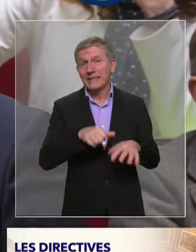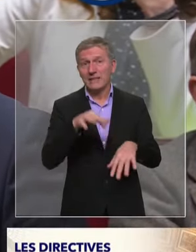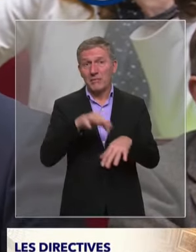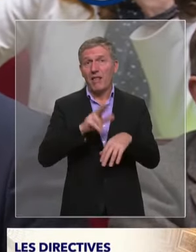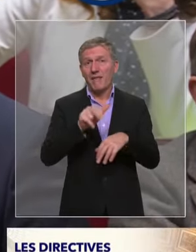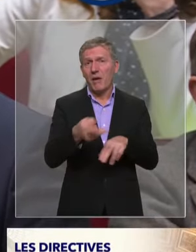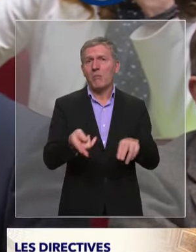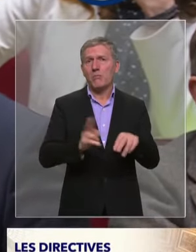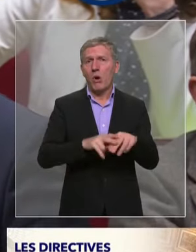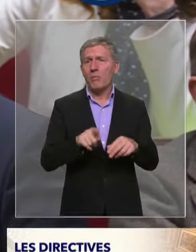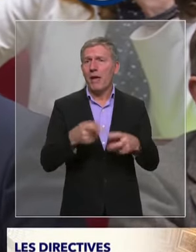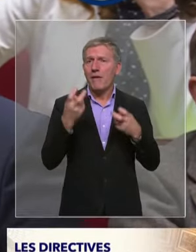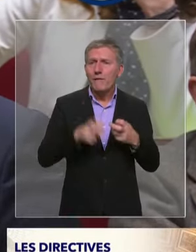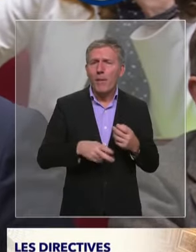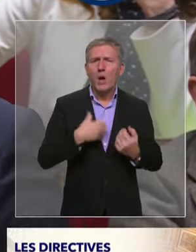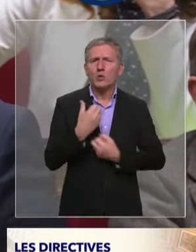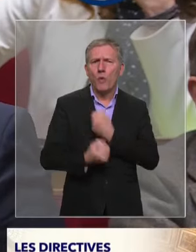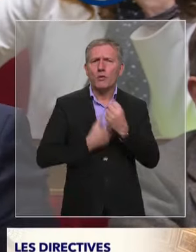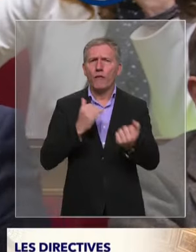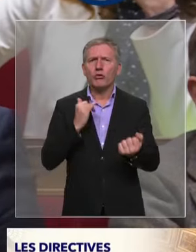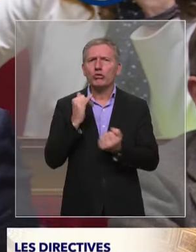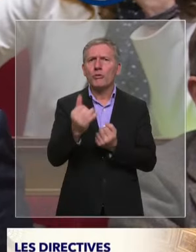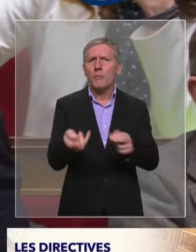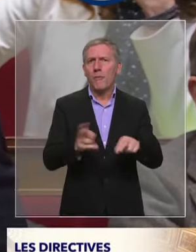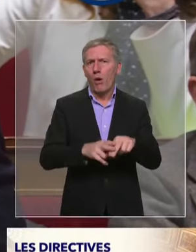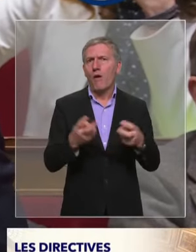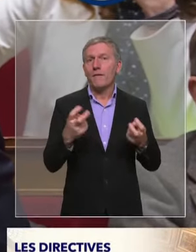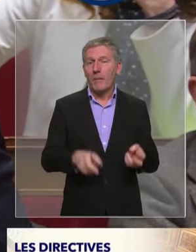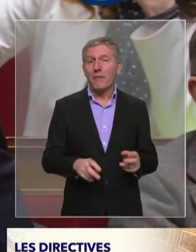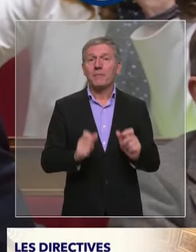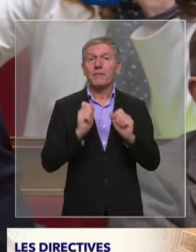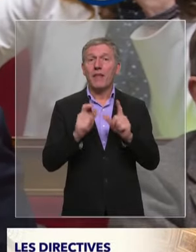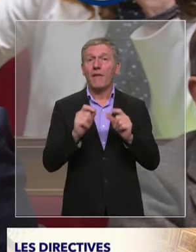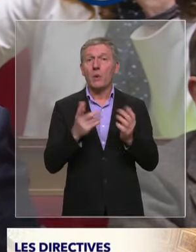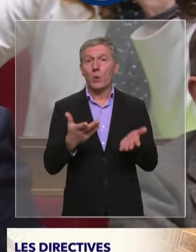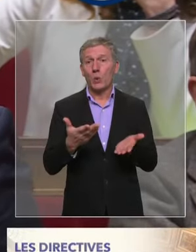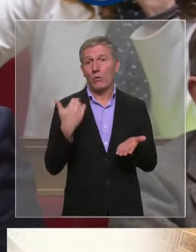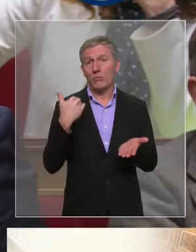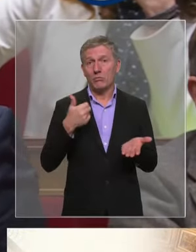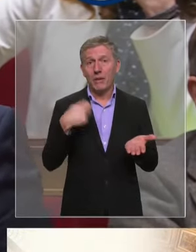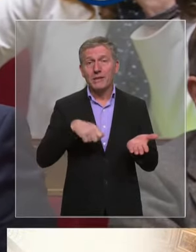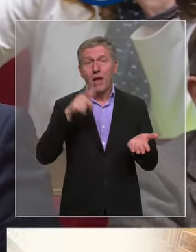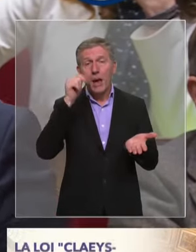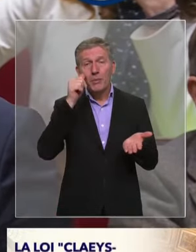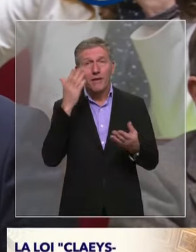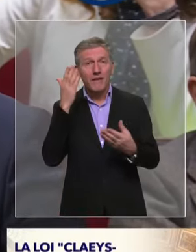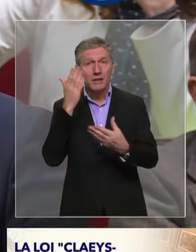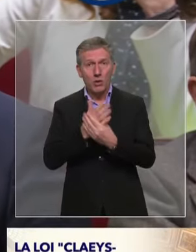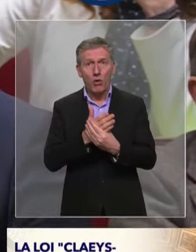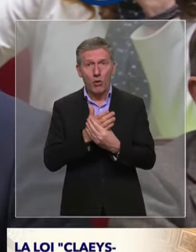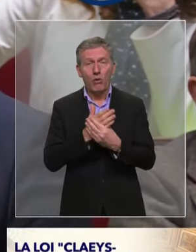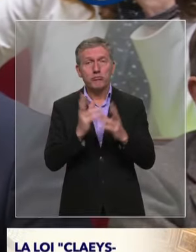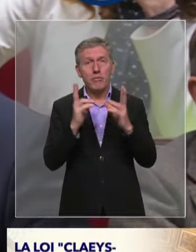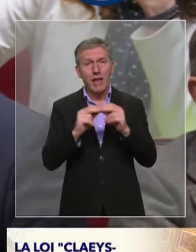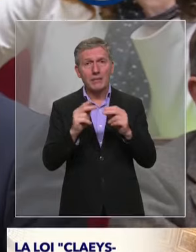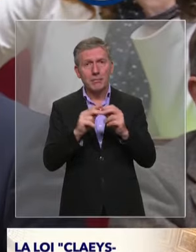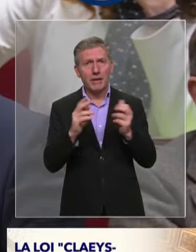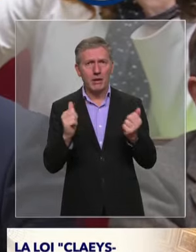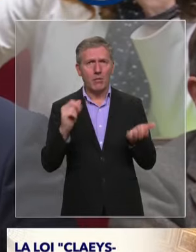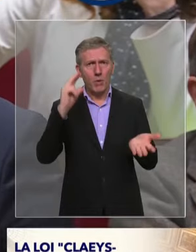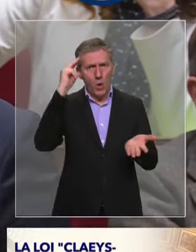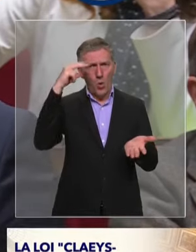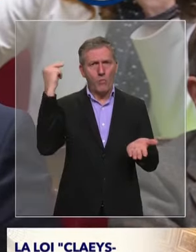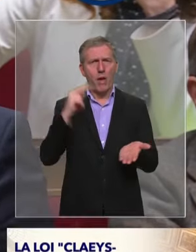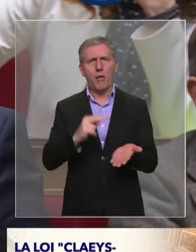pas être condamnés à l'agonie. Dans une interview récente, le président de la République est intervenu sur le sujet avec humanité